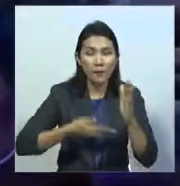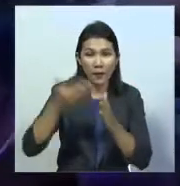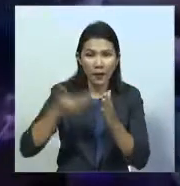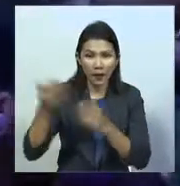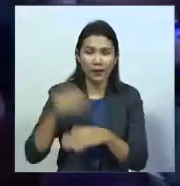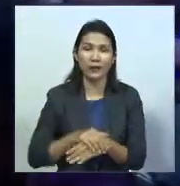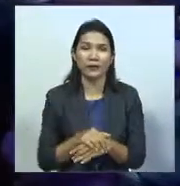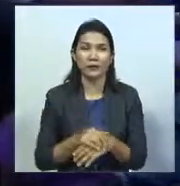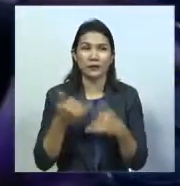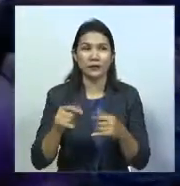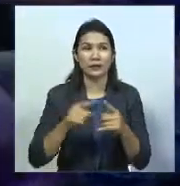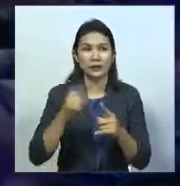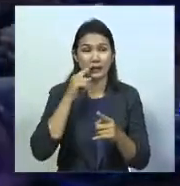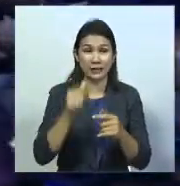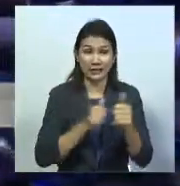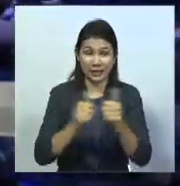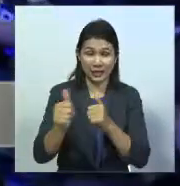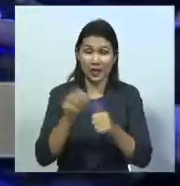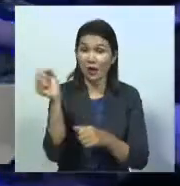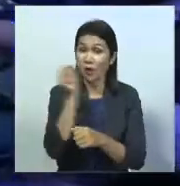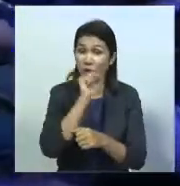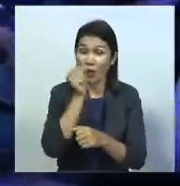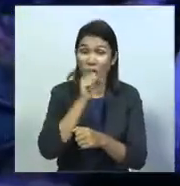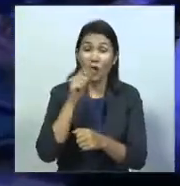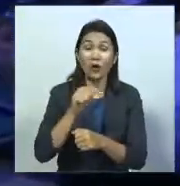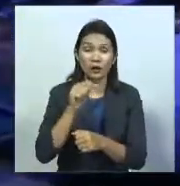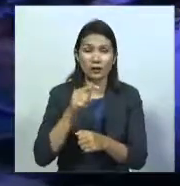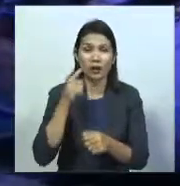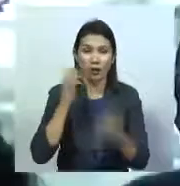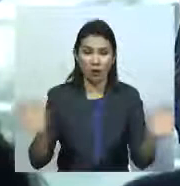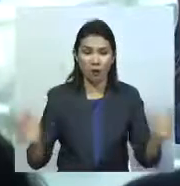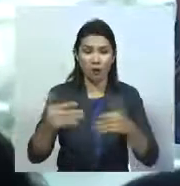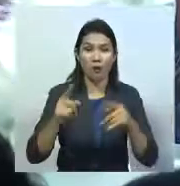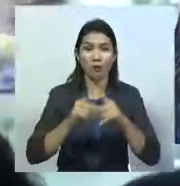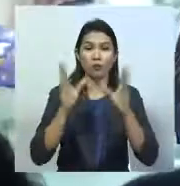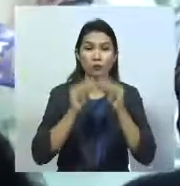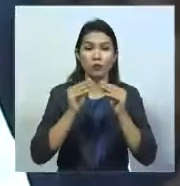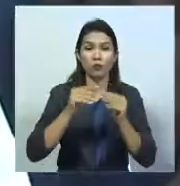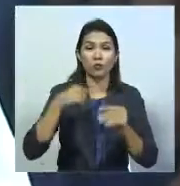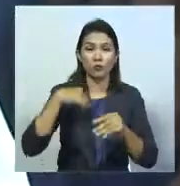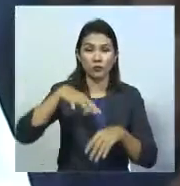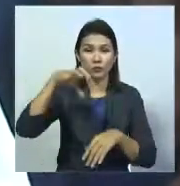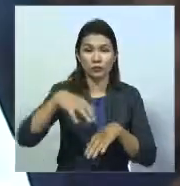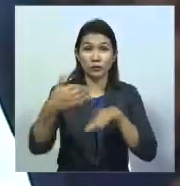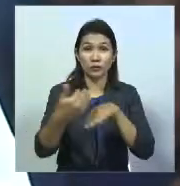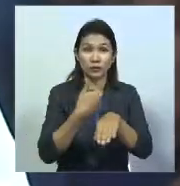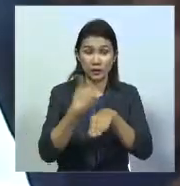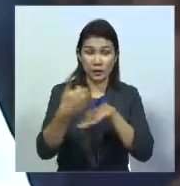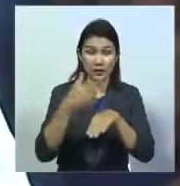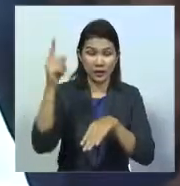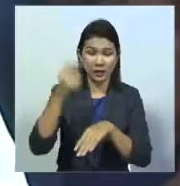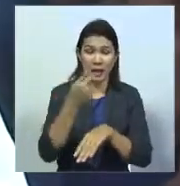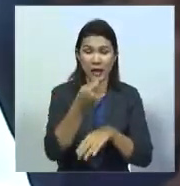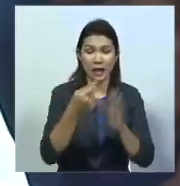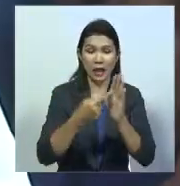า ใช่ค่ะการประกวดร้องเพลงลูกทุ่งชิงแชมป์ประเทศไทยภายในหอประชุมกรมประชาสัมพันธ์ซอยอารีซึ่ง12